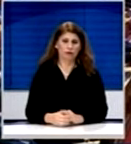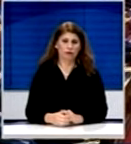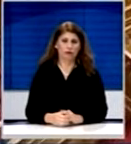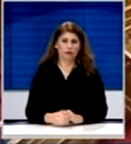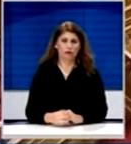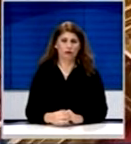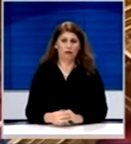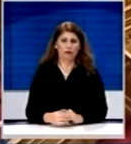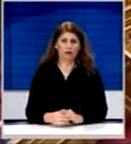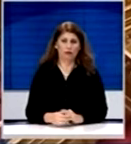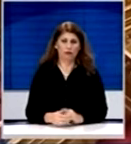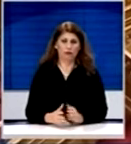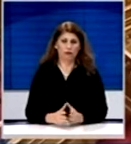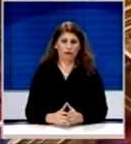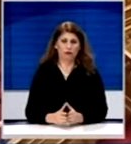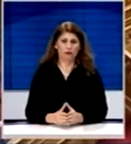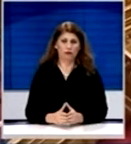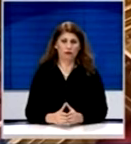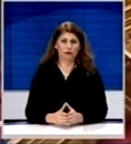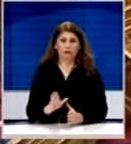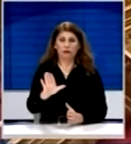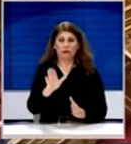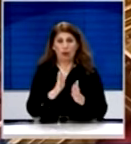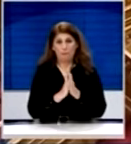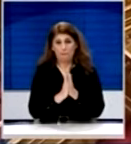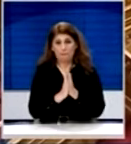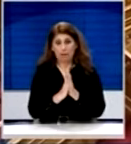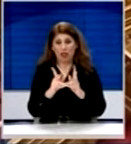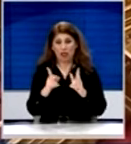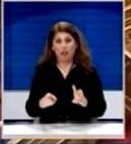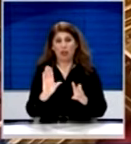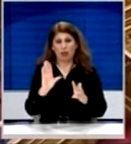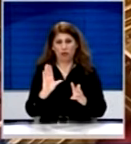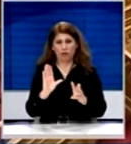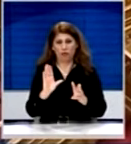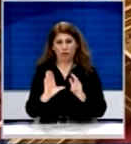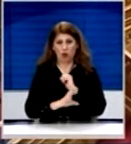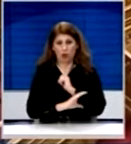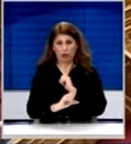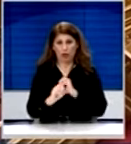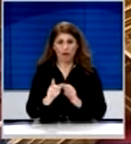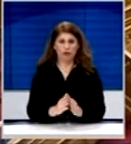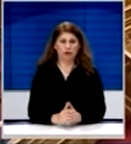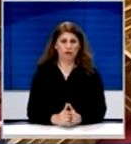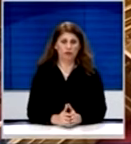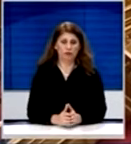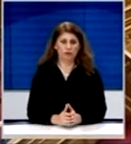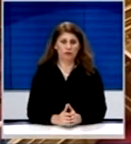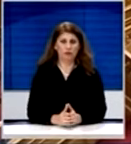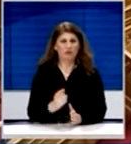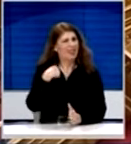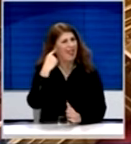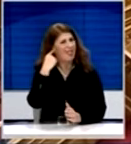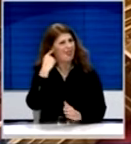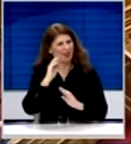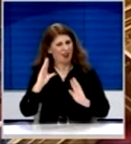δυνατόν Έλληνες βουλευτές να πηγαίνουν στην τουρκική πρεσβεία και να δίνουν τα διαπιστευτήριά τους στον Ερντογάν? Θα μου κάνει εμένα η Νέα Αριστερά μαθήματα